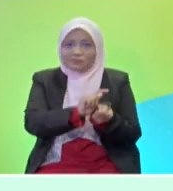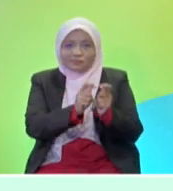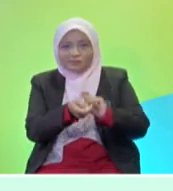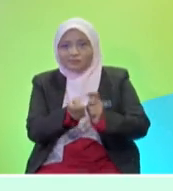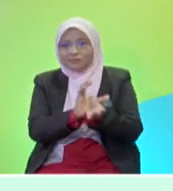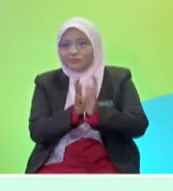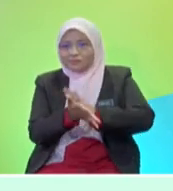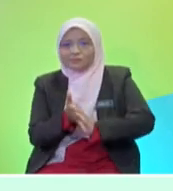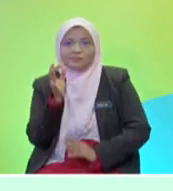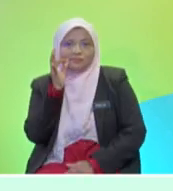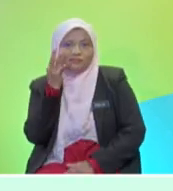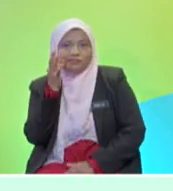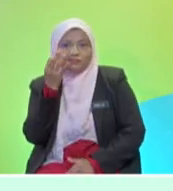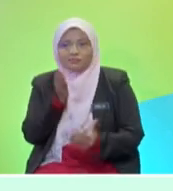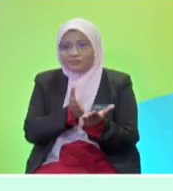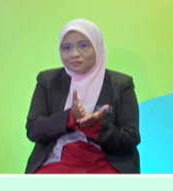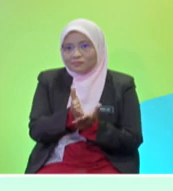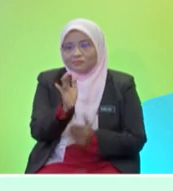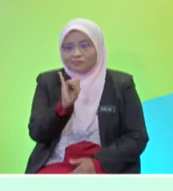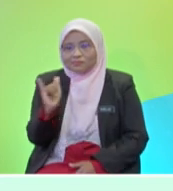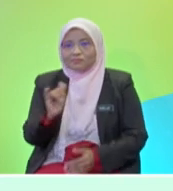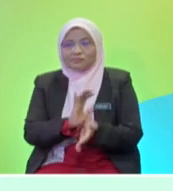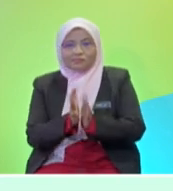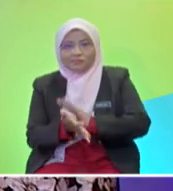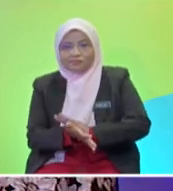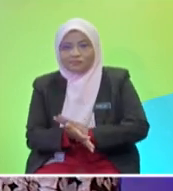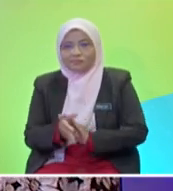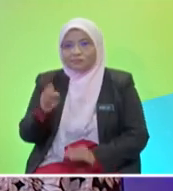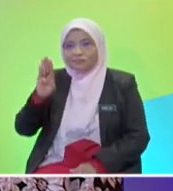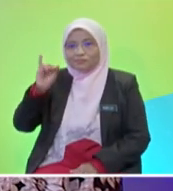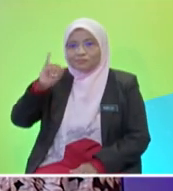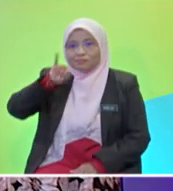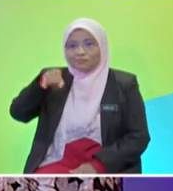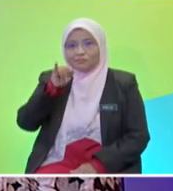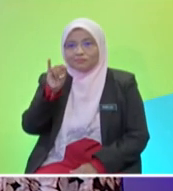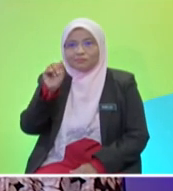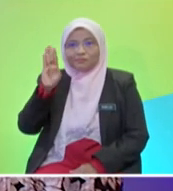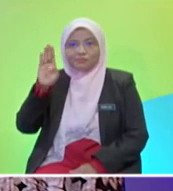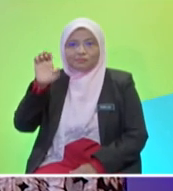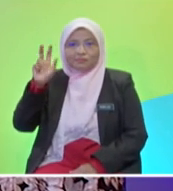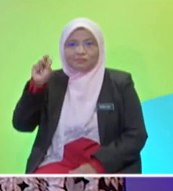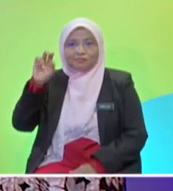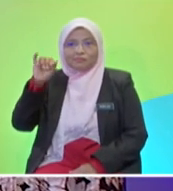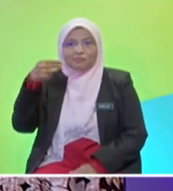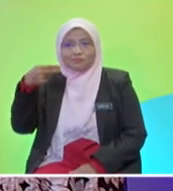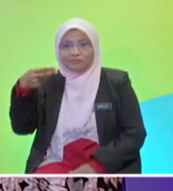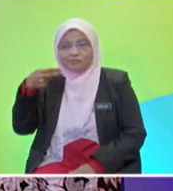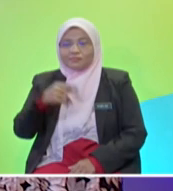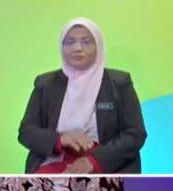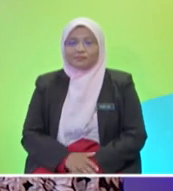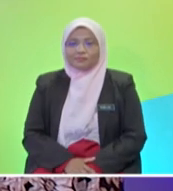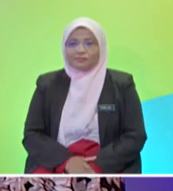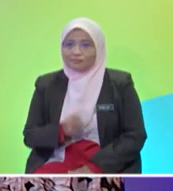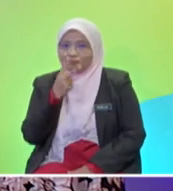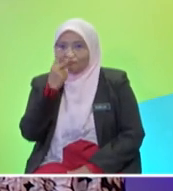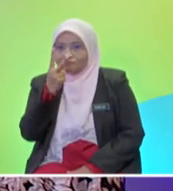seterusnya bertukar menjadi biji benih. Bunga dengan buah ni dia saling berkaitan kerana cuba lihat